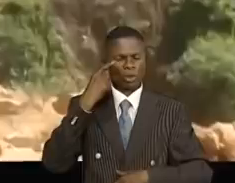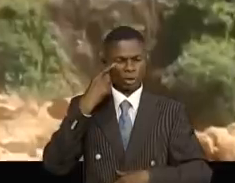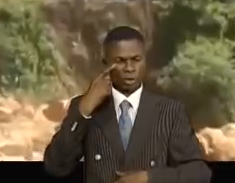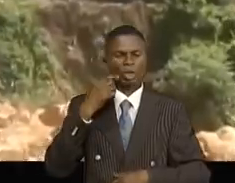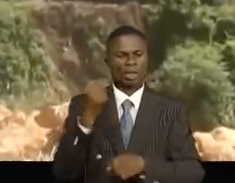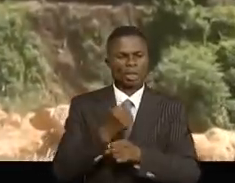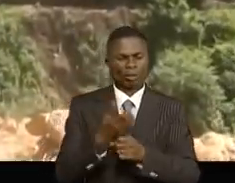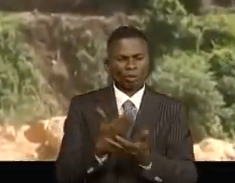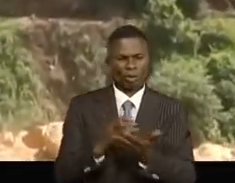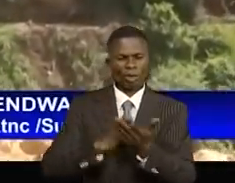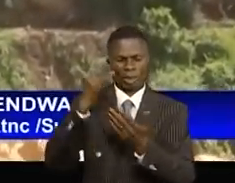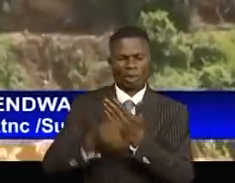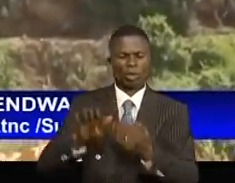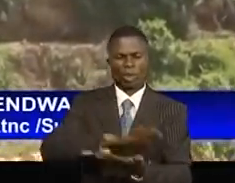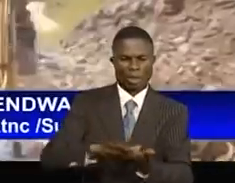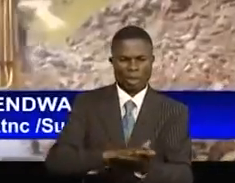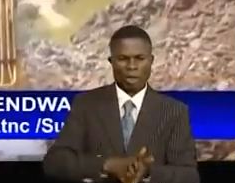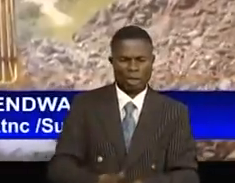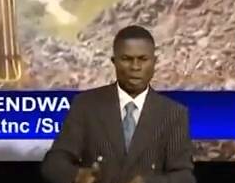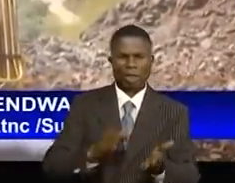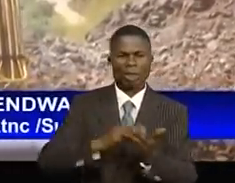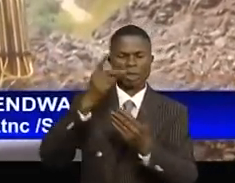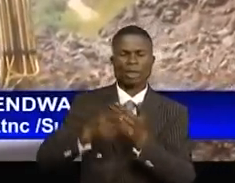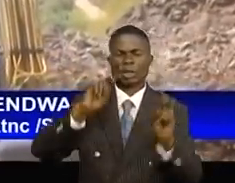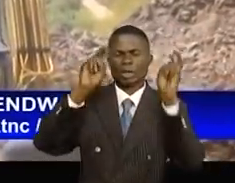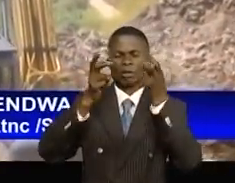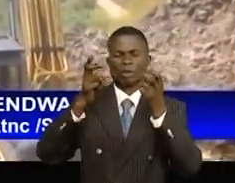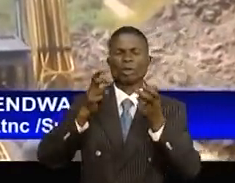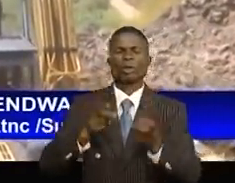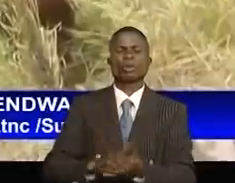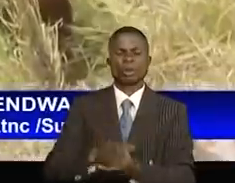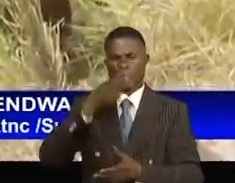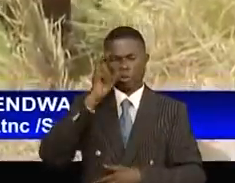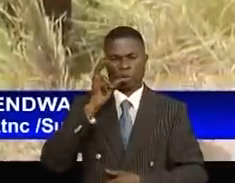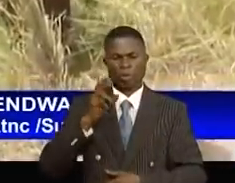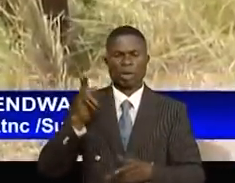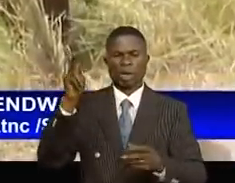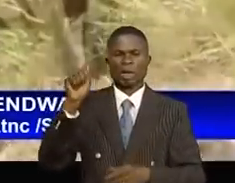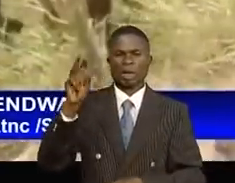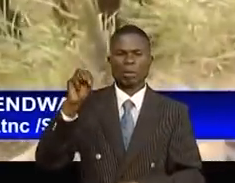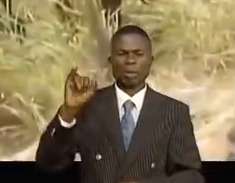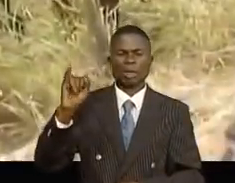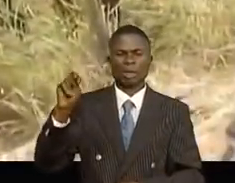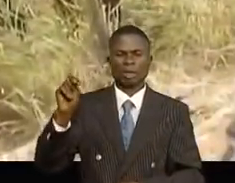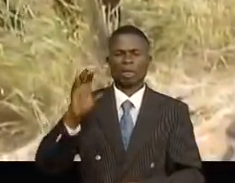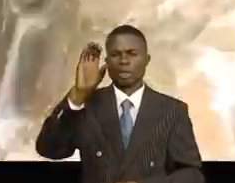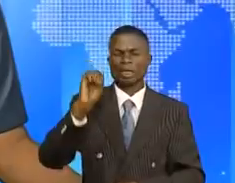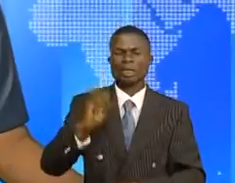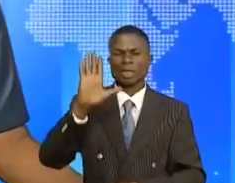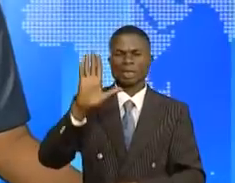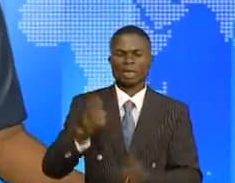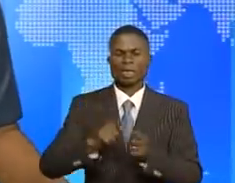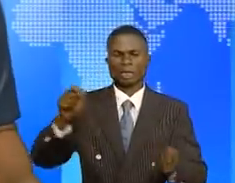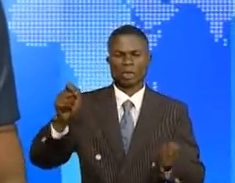matérialiser les projets d'asphaltage inscrits dans la modernisation de la route de Bukavu-Kamanyola, longue de 55 kilomètres.